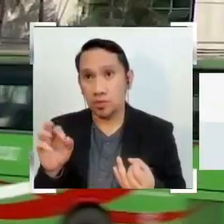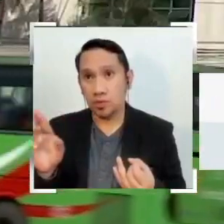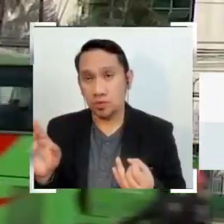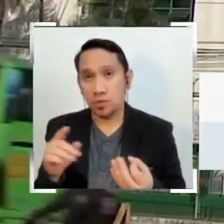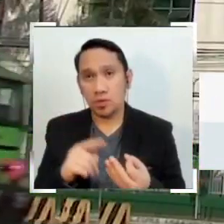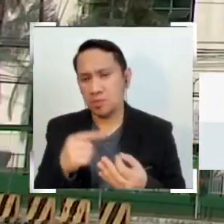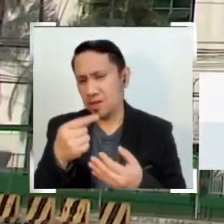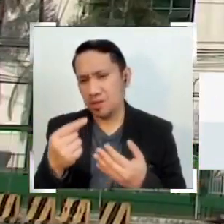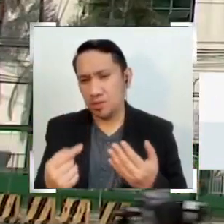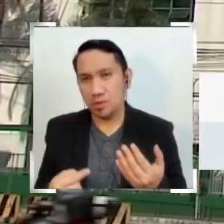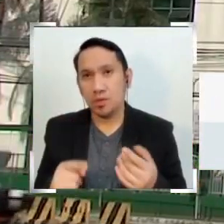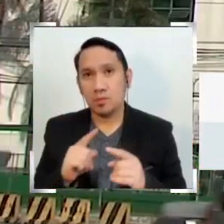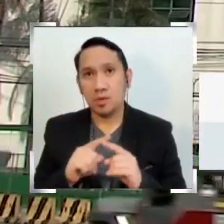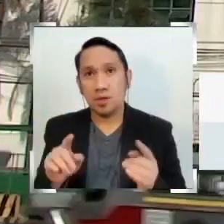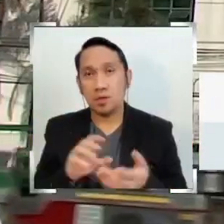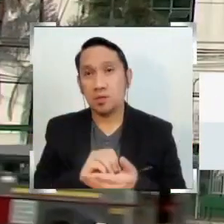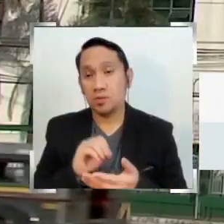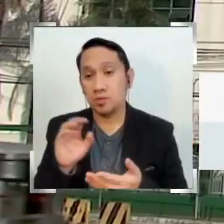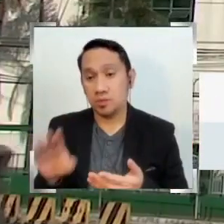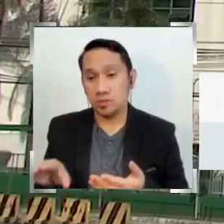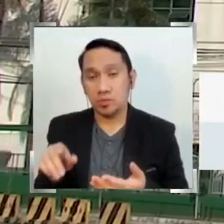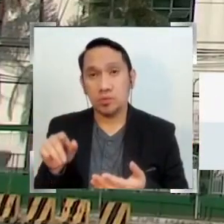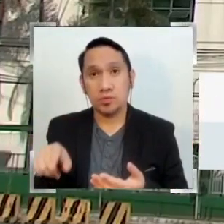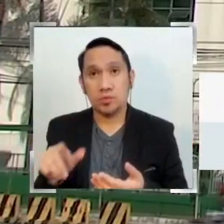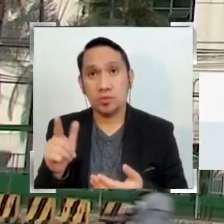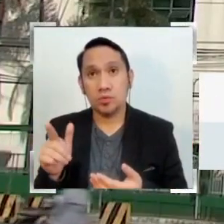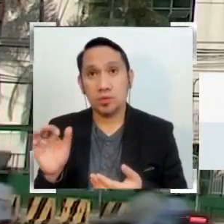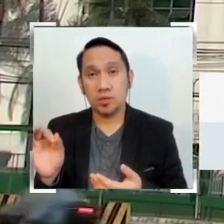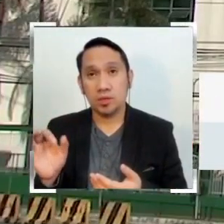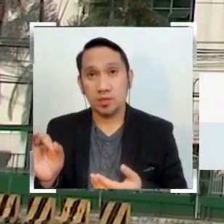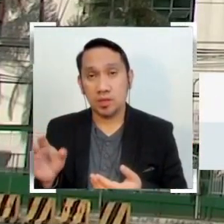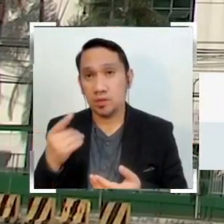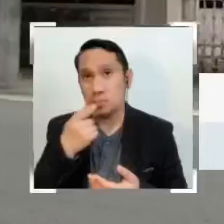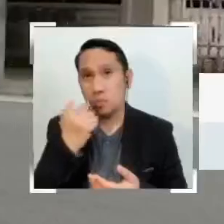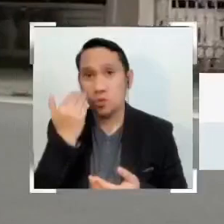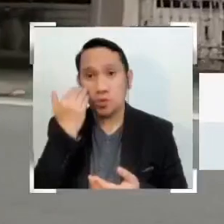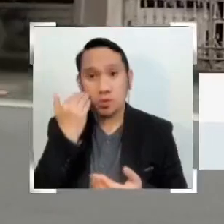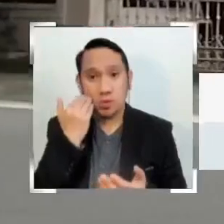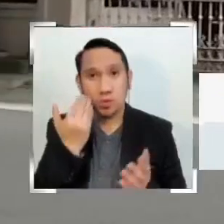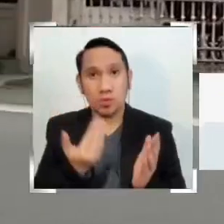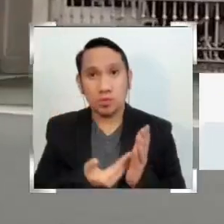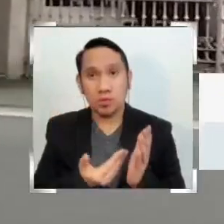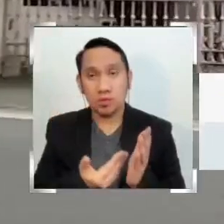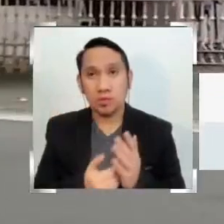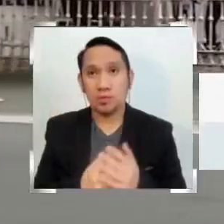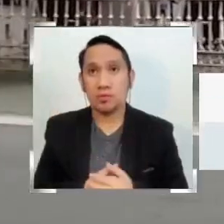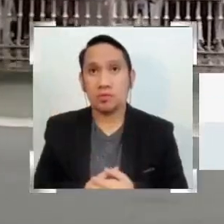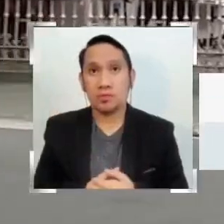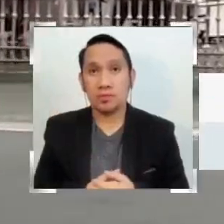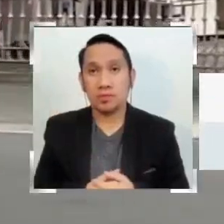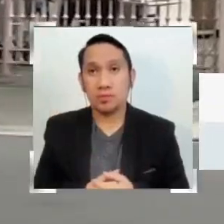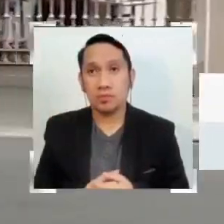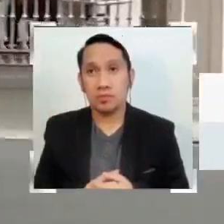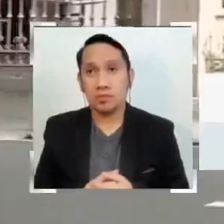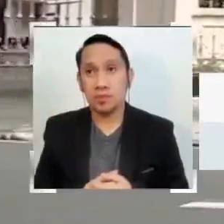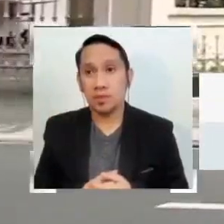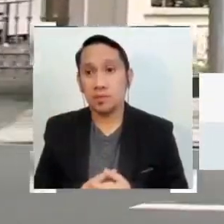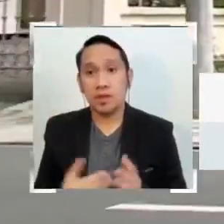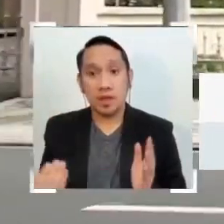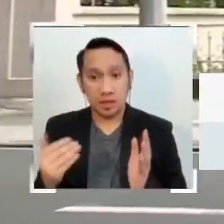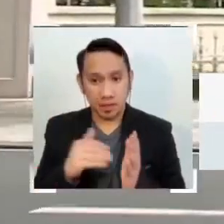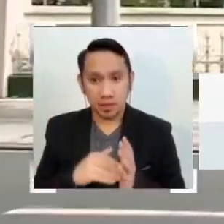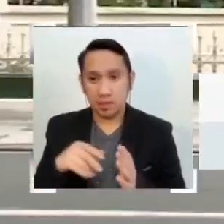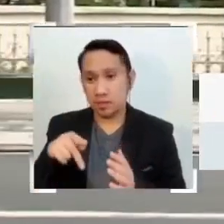Pero ibinasura yan ng anti-graft court noong 2019 dahil kulang sa matibay na ebidensya. Inapela ito ng PCGG